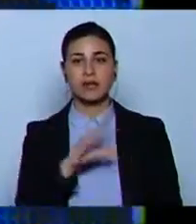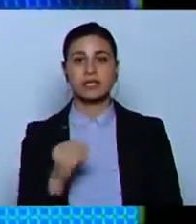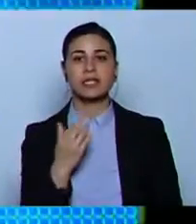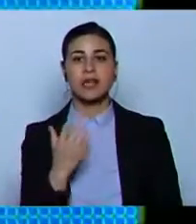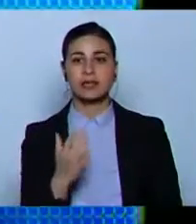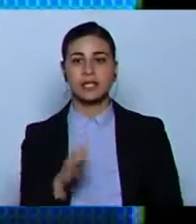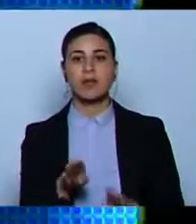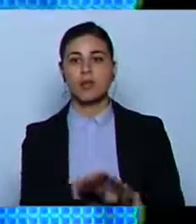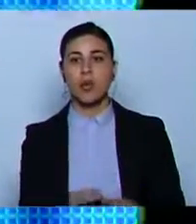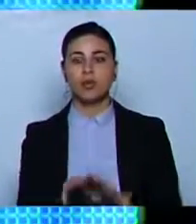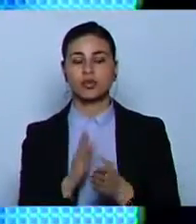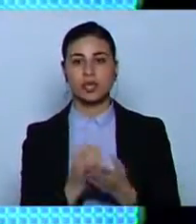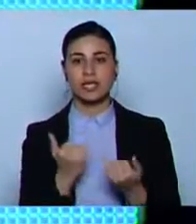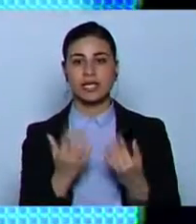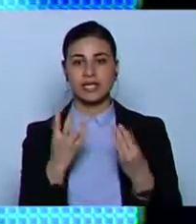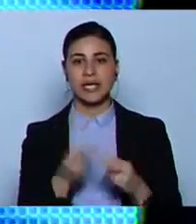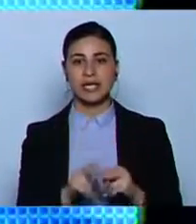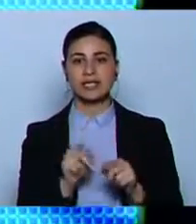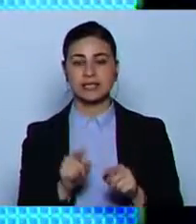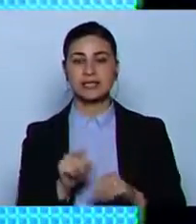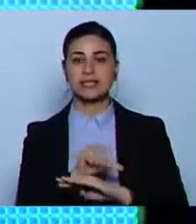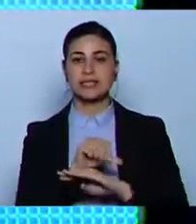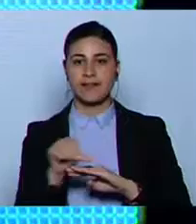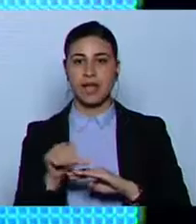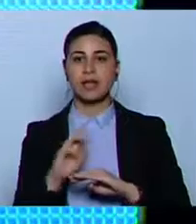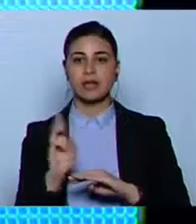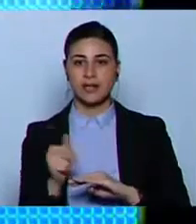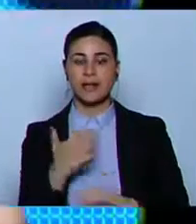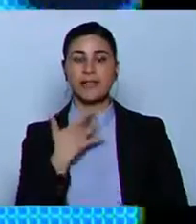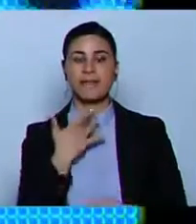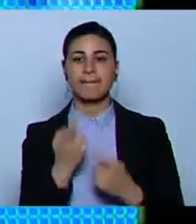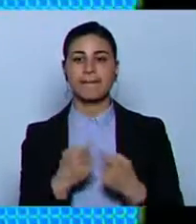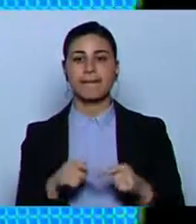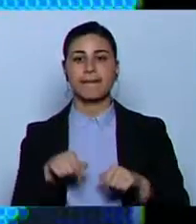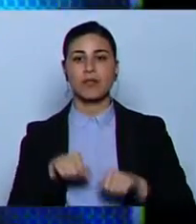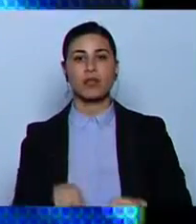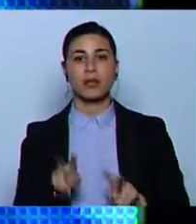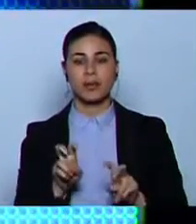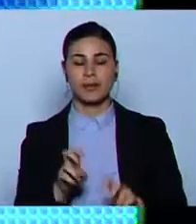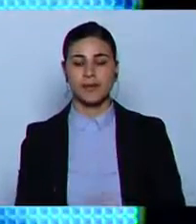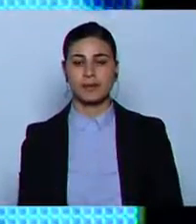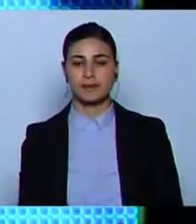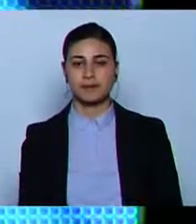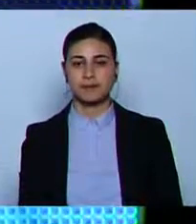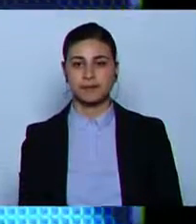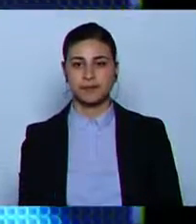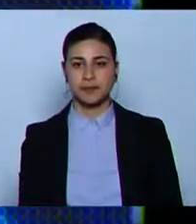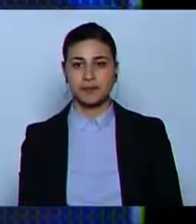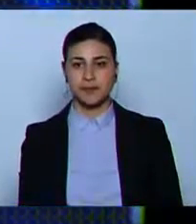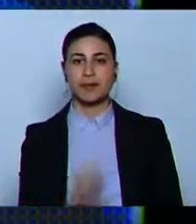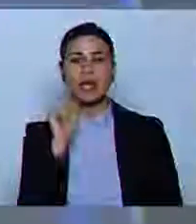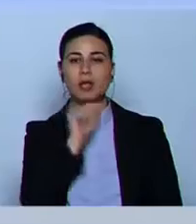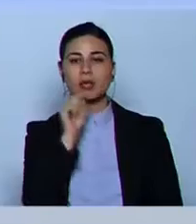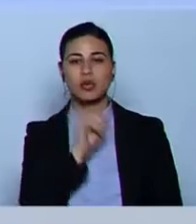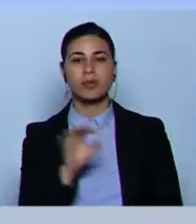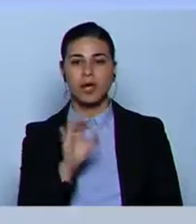რამდენად პროპორციულია დღეს ის ზღვარი და მუნიციპალიტეტის უფლებამოსილებები. ანუ მე მგონია რომ ეკონომიკურ ასპექტებს